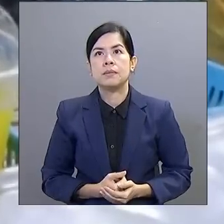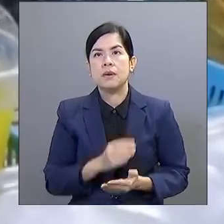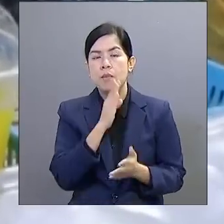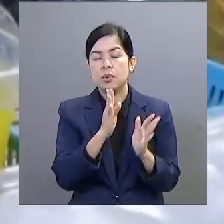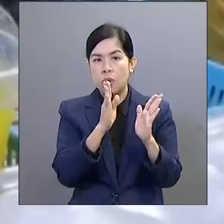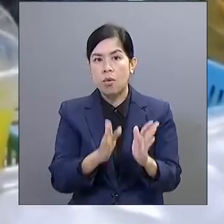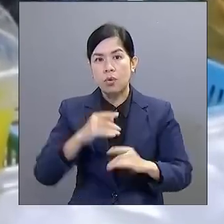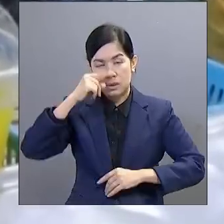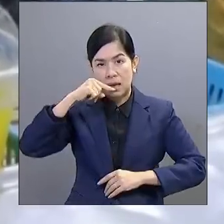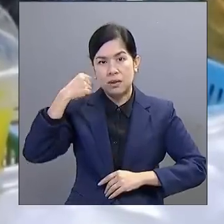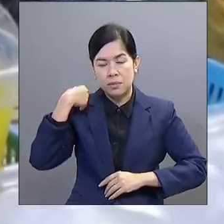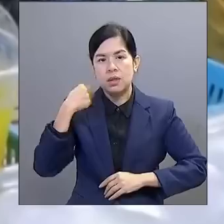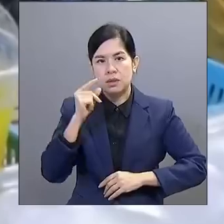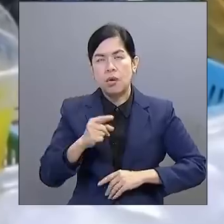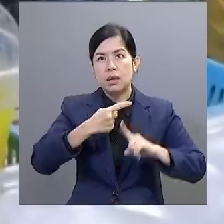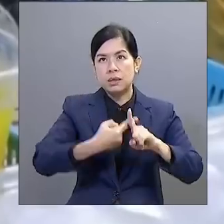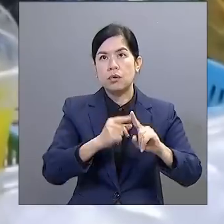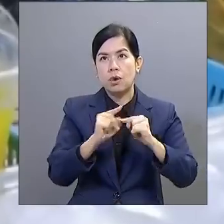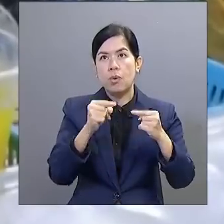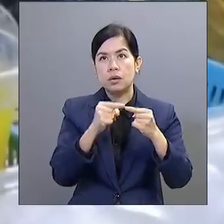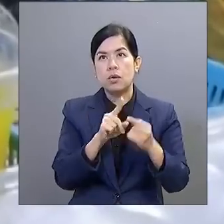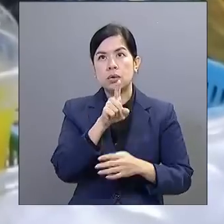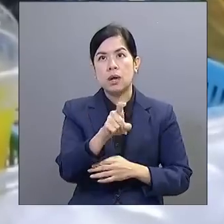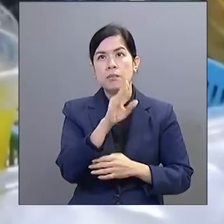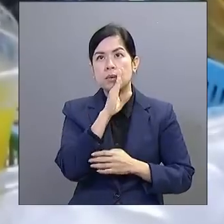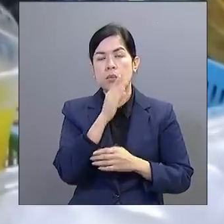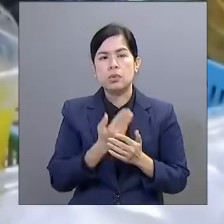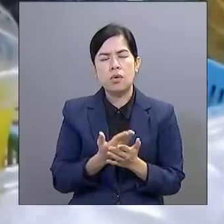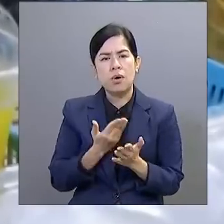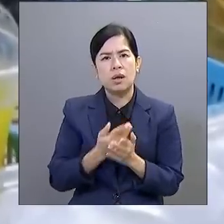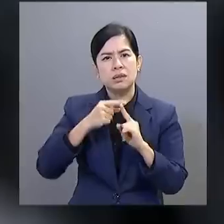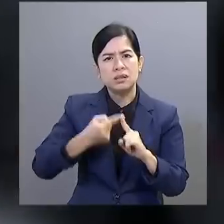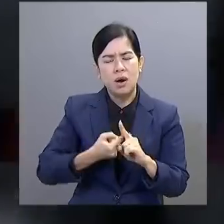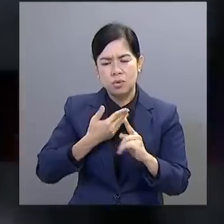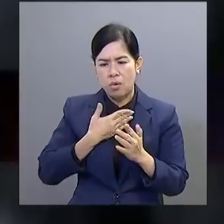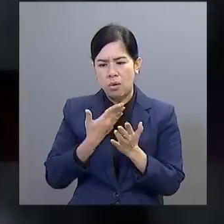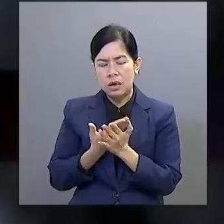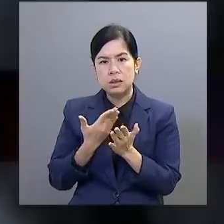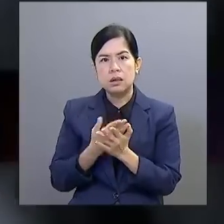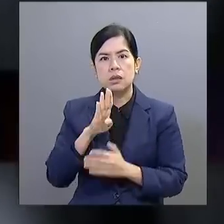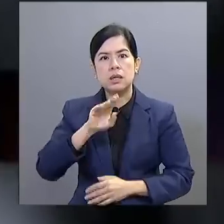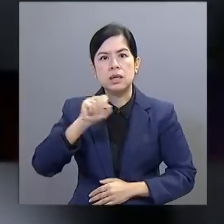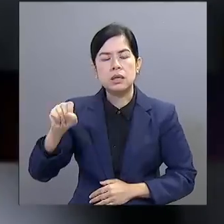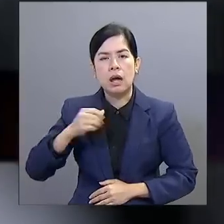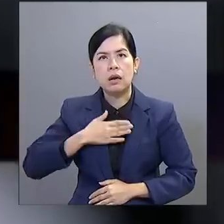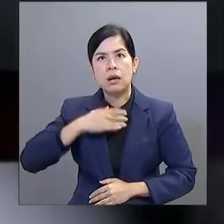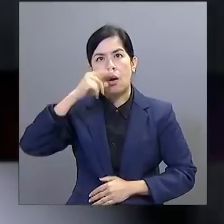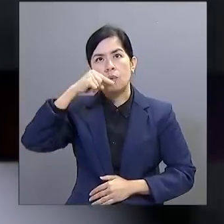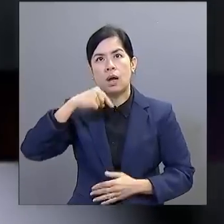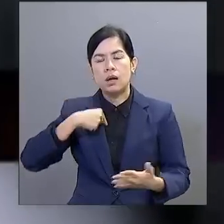ได้สิถูกไหมถามว่าถ้าคุณให้เช่า 400,000 เนี่ยคนไทยอย่างพวกเราสู้ไหวไหมภาครัฐเราทำอะไร